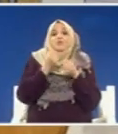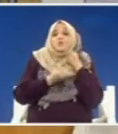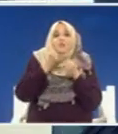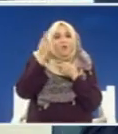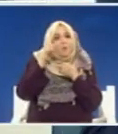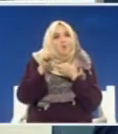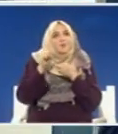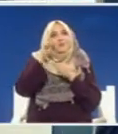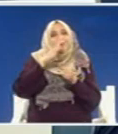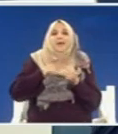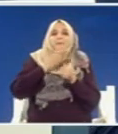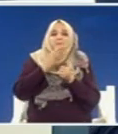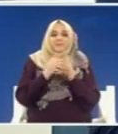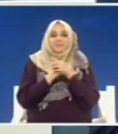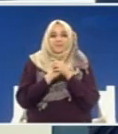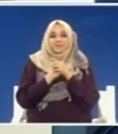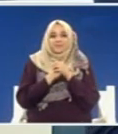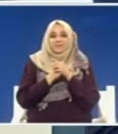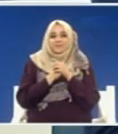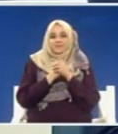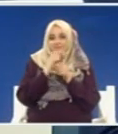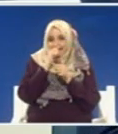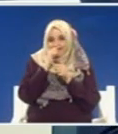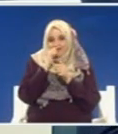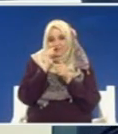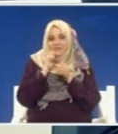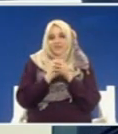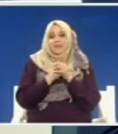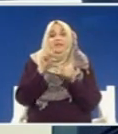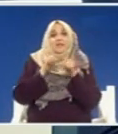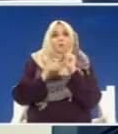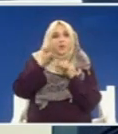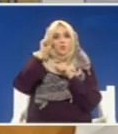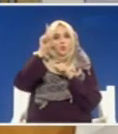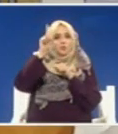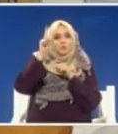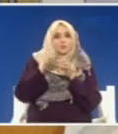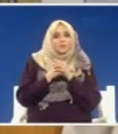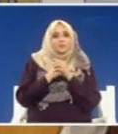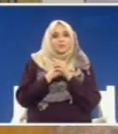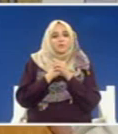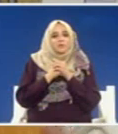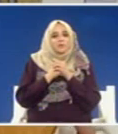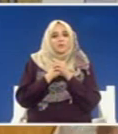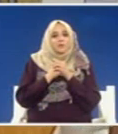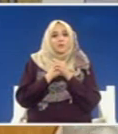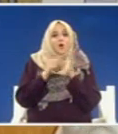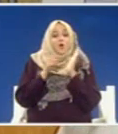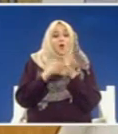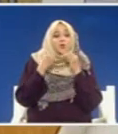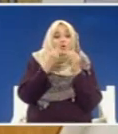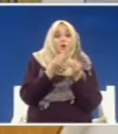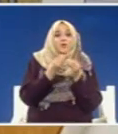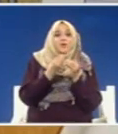باش ما يتخلقوش ويعيشوا. لا، بالعكس، لأن الله تعالى أحيانا حينما يجعل الزوجين